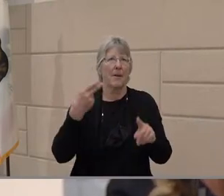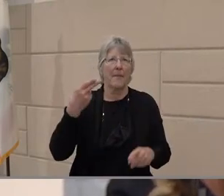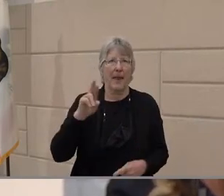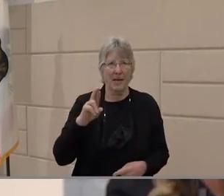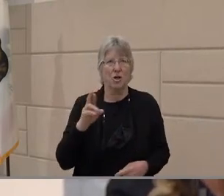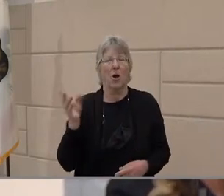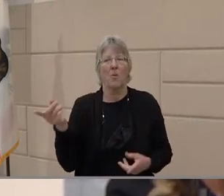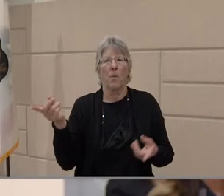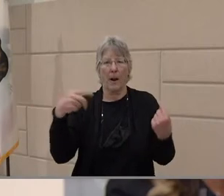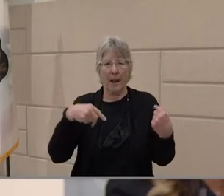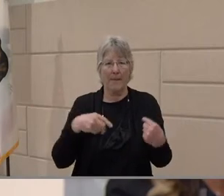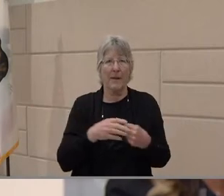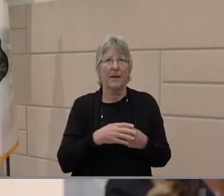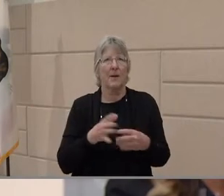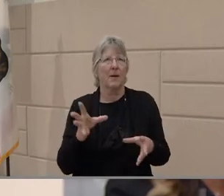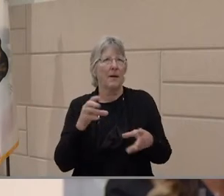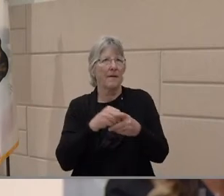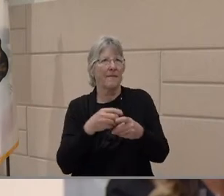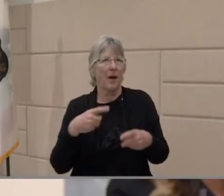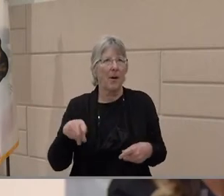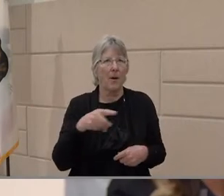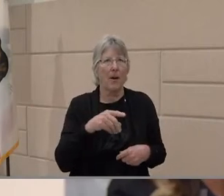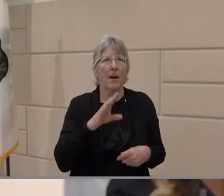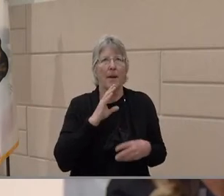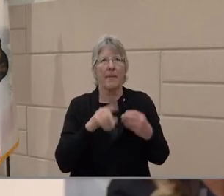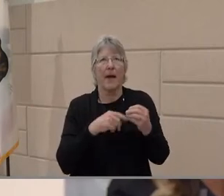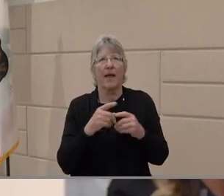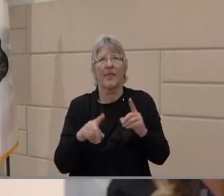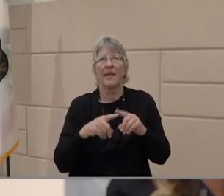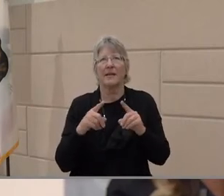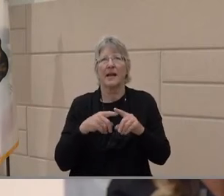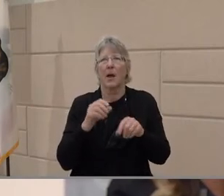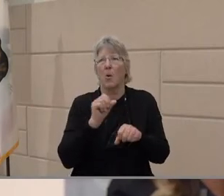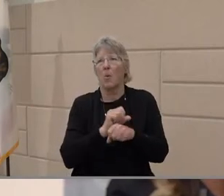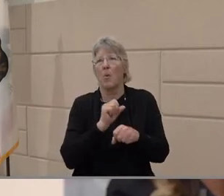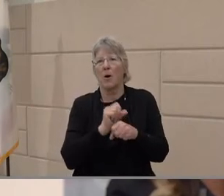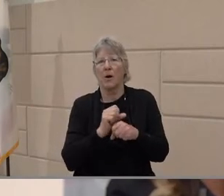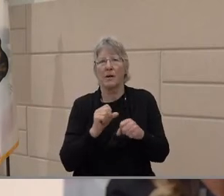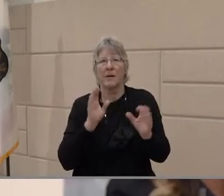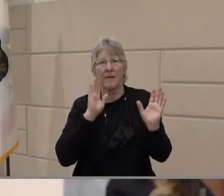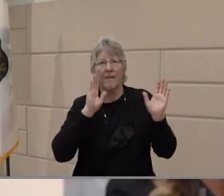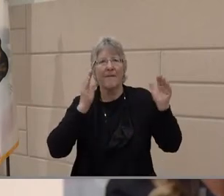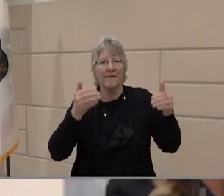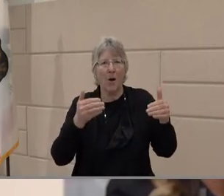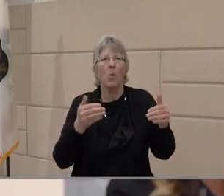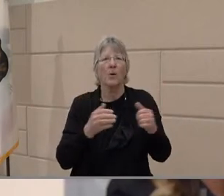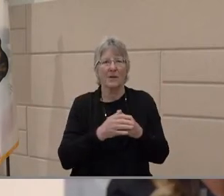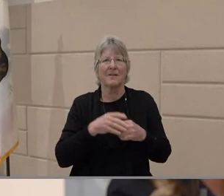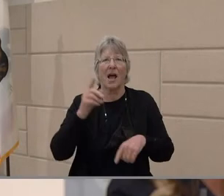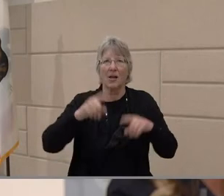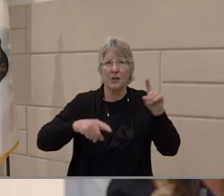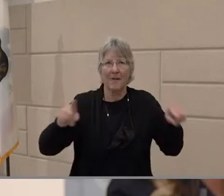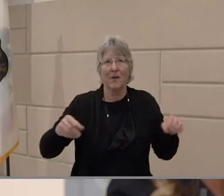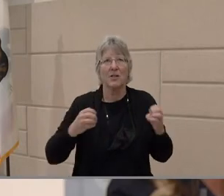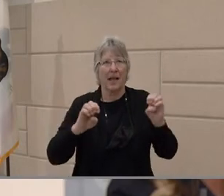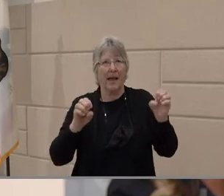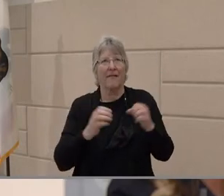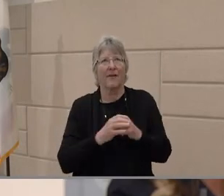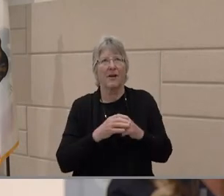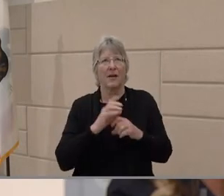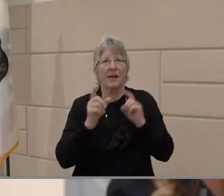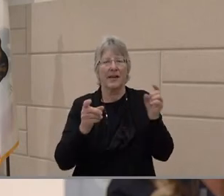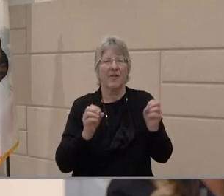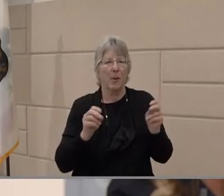ได้ยินเนี่ยพอทนเทียนนั่งจรูมตลอการทัวกิจการบอกเกย์ทำไมพอละกะ